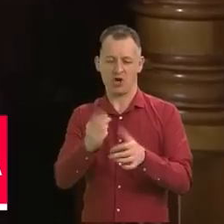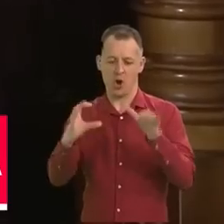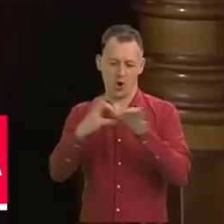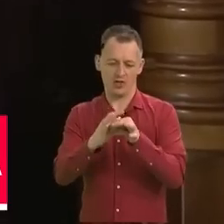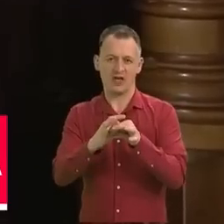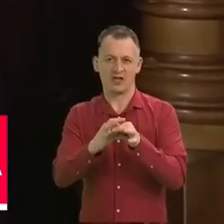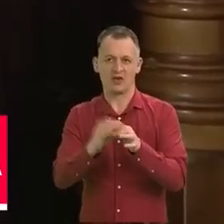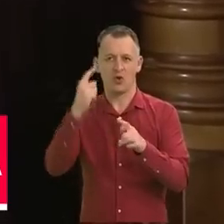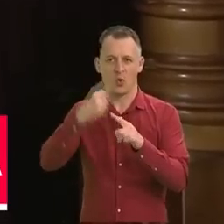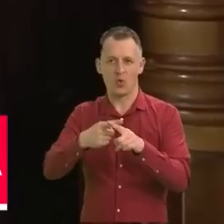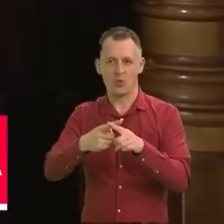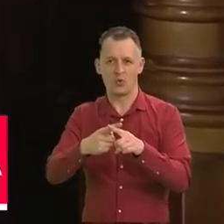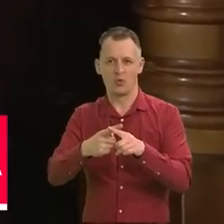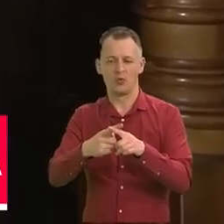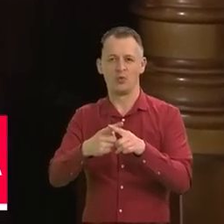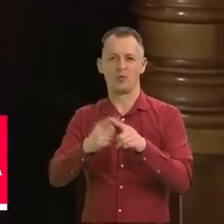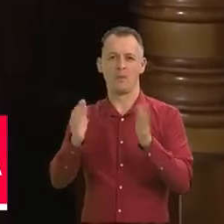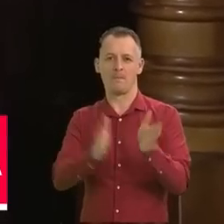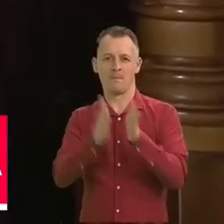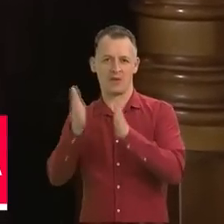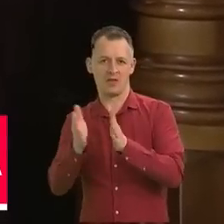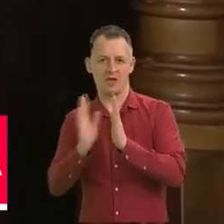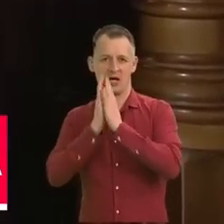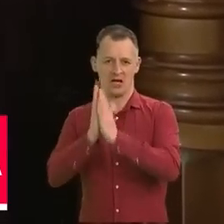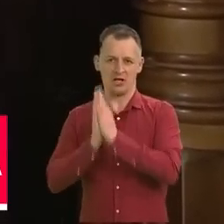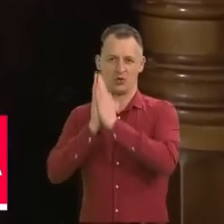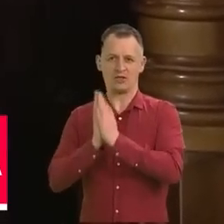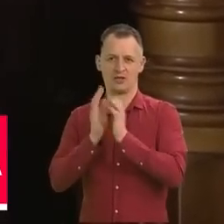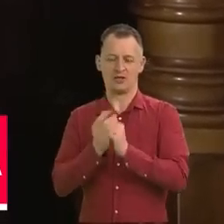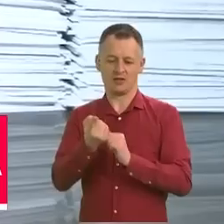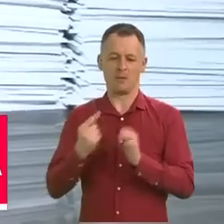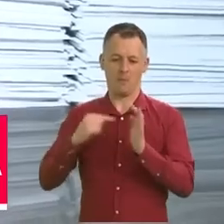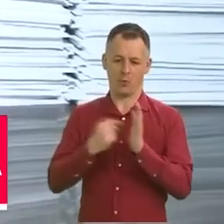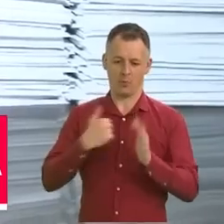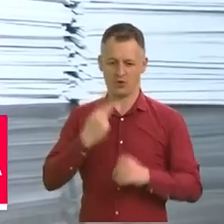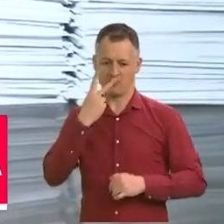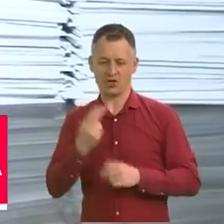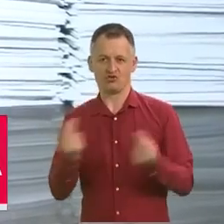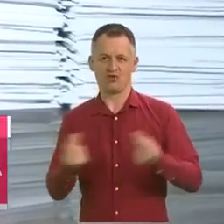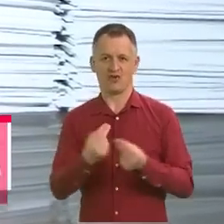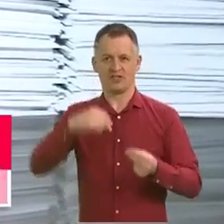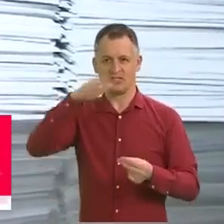conectat la propriu cu partea religioasă. În punctul meu de vedere. De câteva zile de când